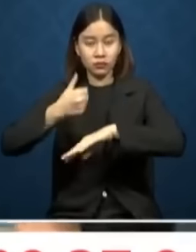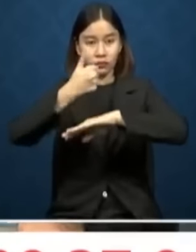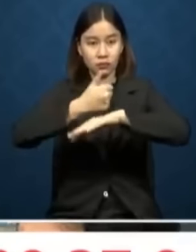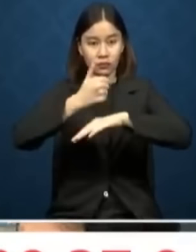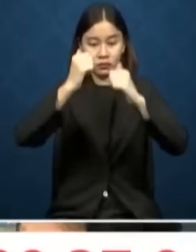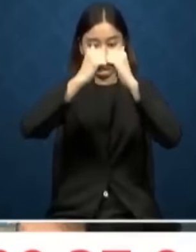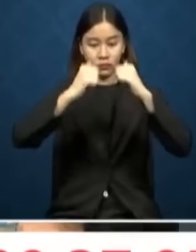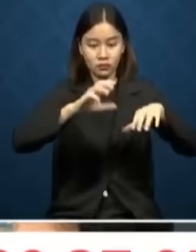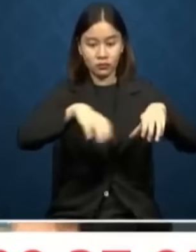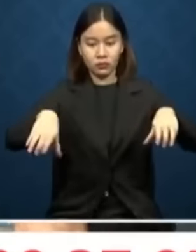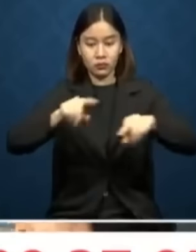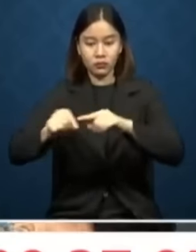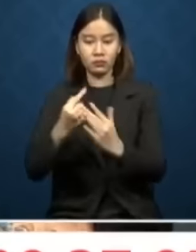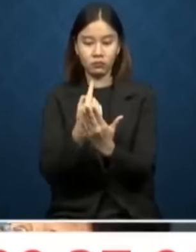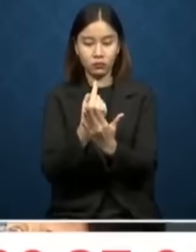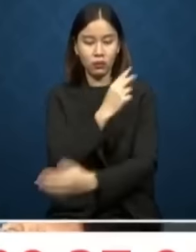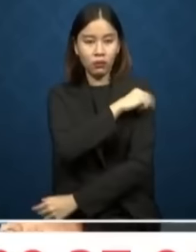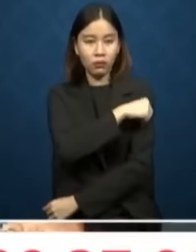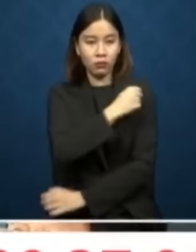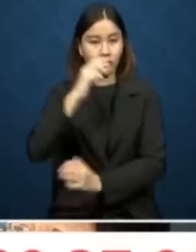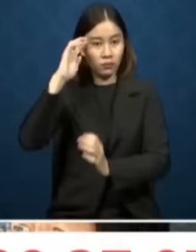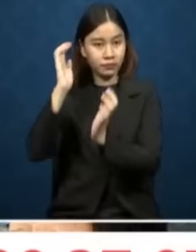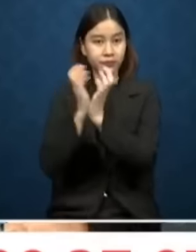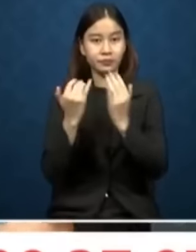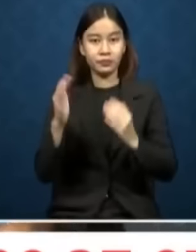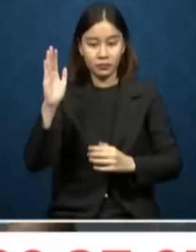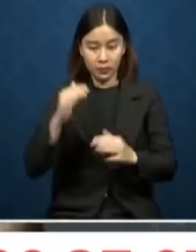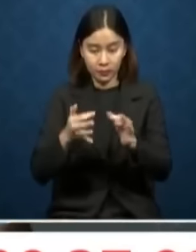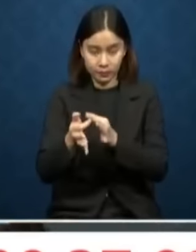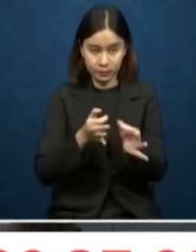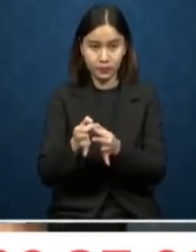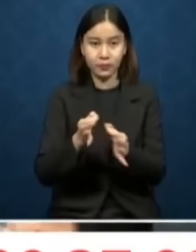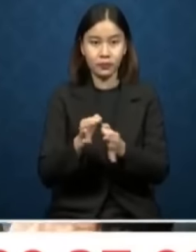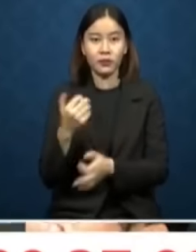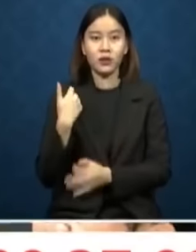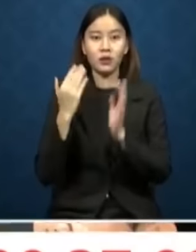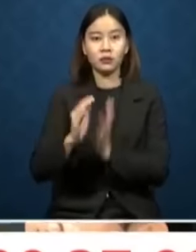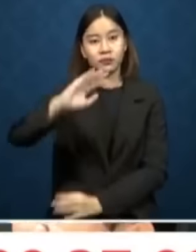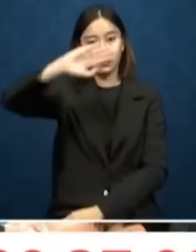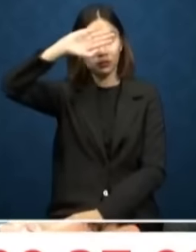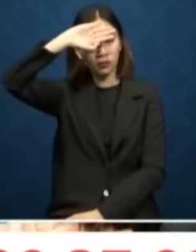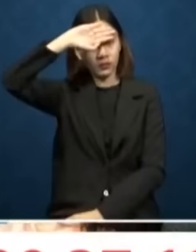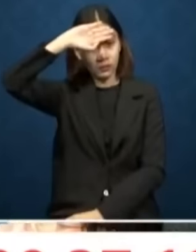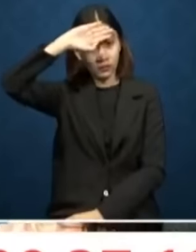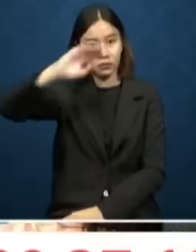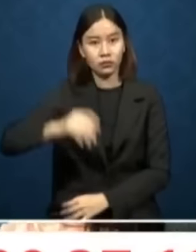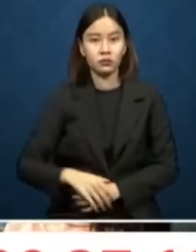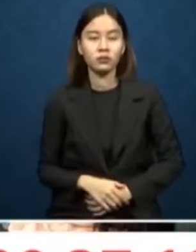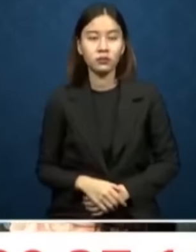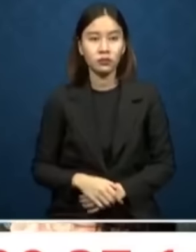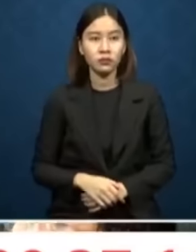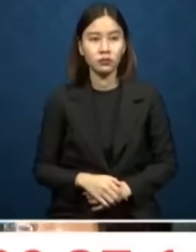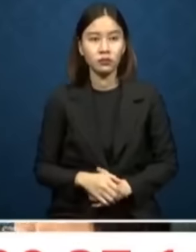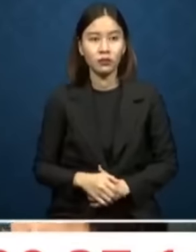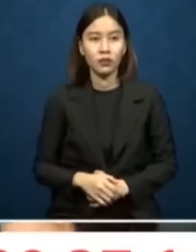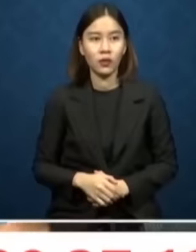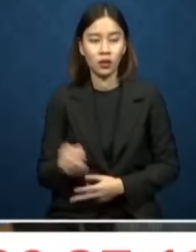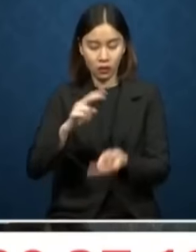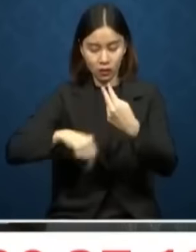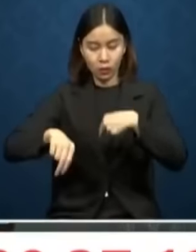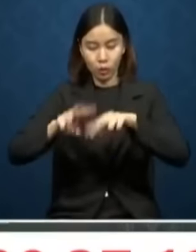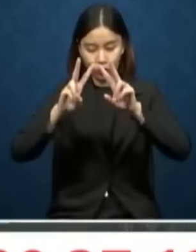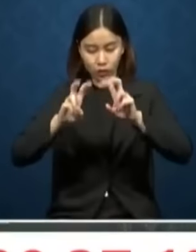ำนักต่างๆรวมถึงผู้แทนโรงพยาบาลตำรวจมาชี้แจงมีผู้ป่วยโดยหลักเลยนะครับท่านไปตรวจดู